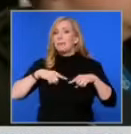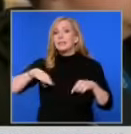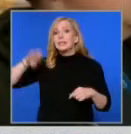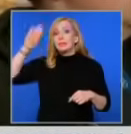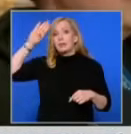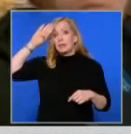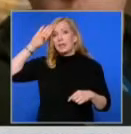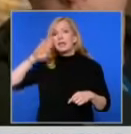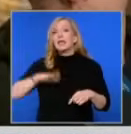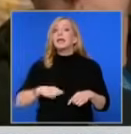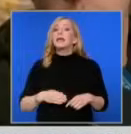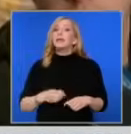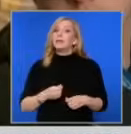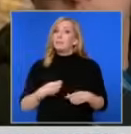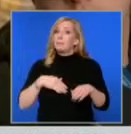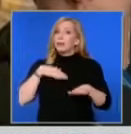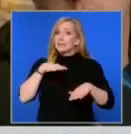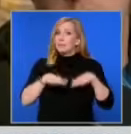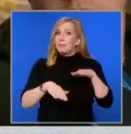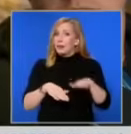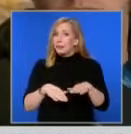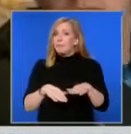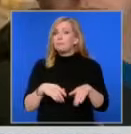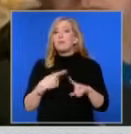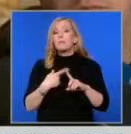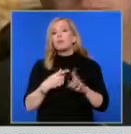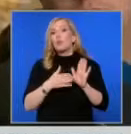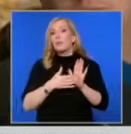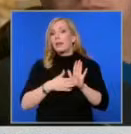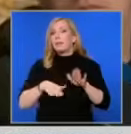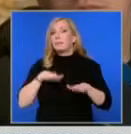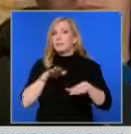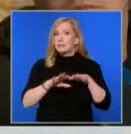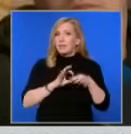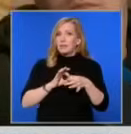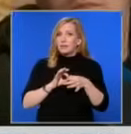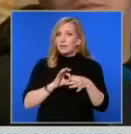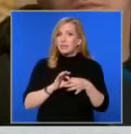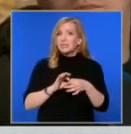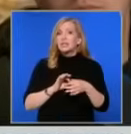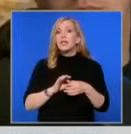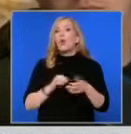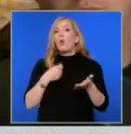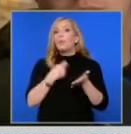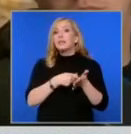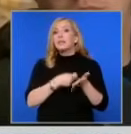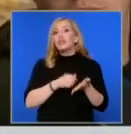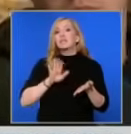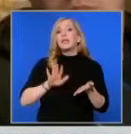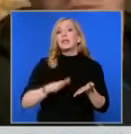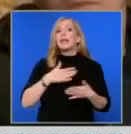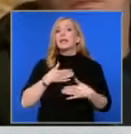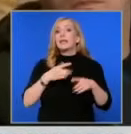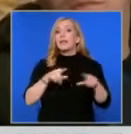евентуални длъжностни престъпления от същия и документни престъпления, свързани с обезпечаване на нейния имот